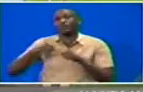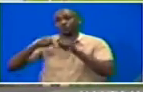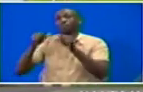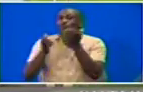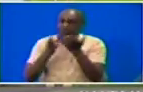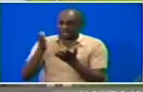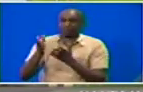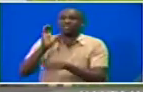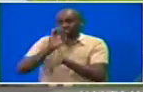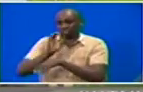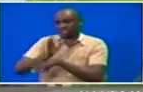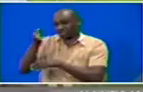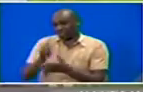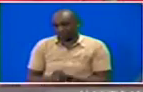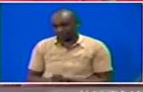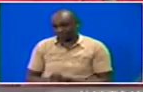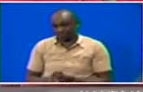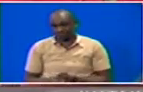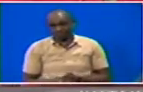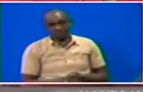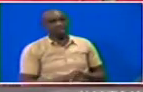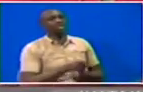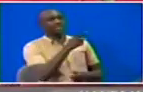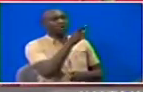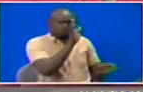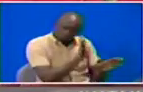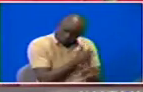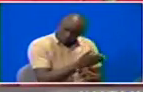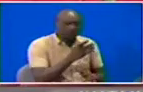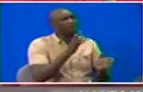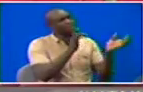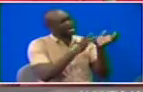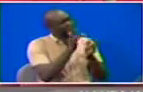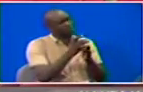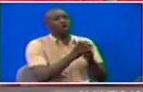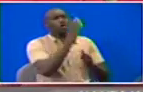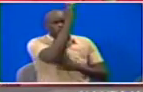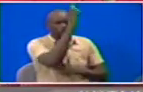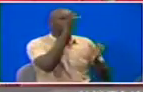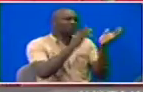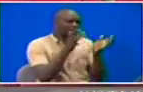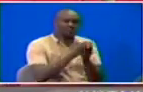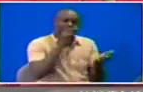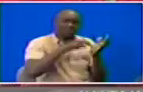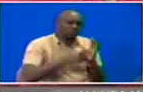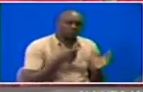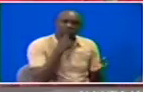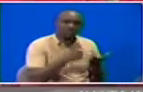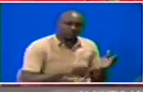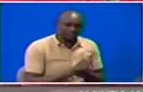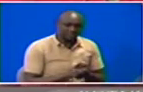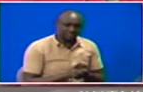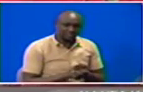nafanya kanisani. Huu wimbo ambao unaimba pale, Mungu wa Biblia, ulipata wapi shinikizo za kuimba wimbo huu?